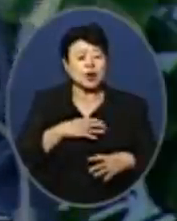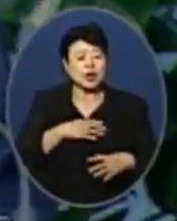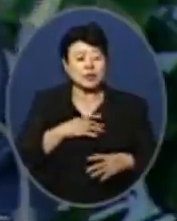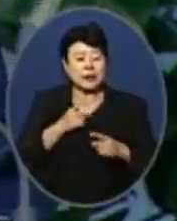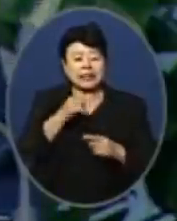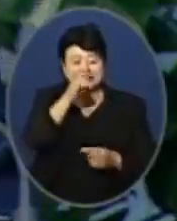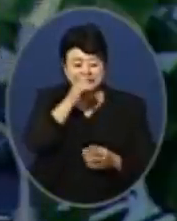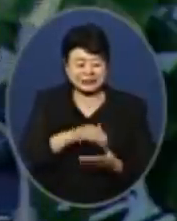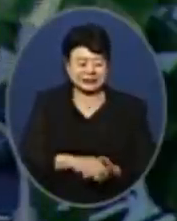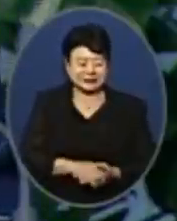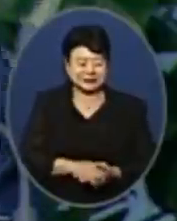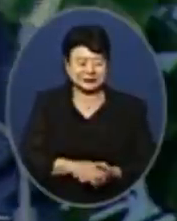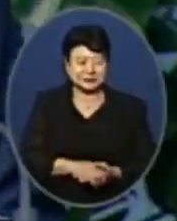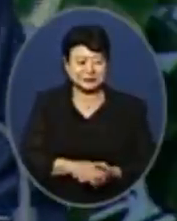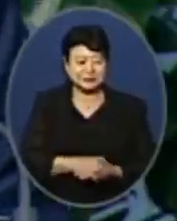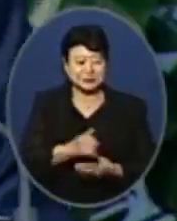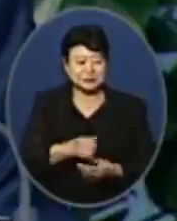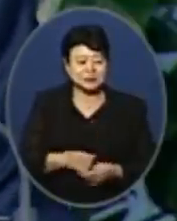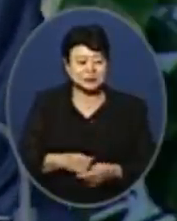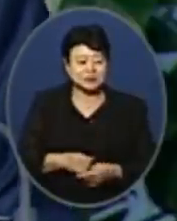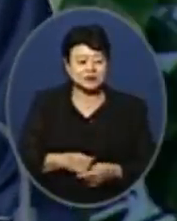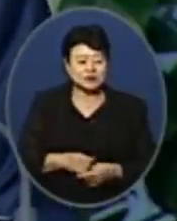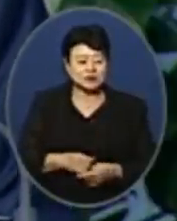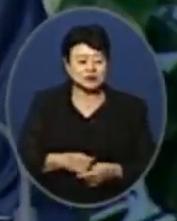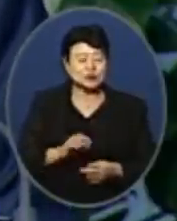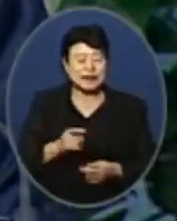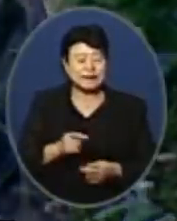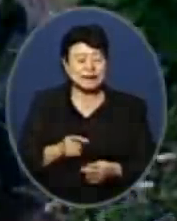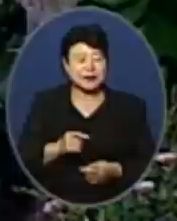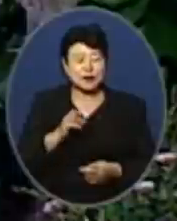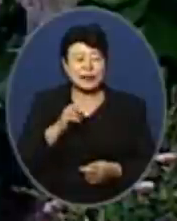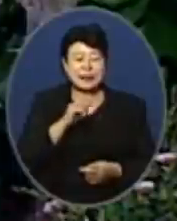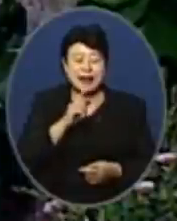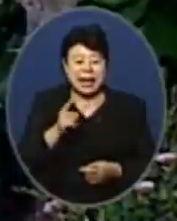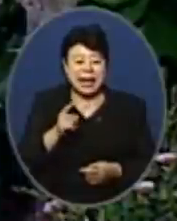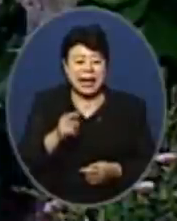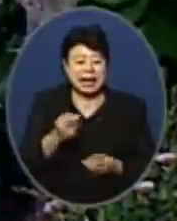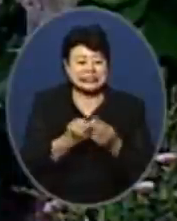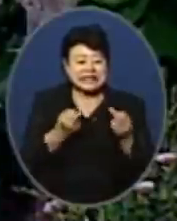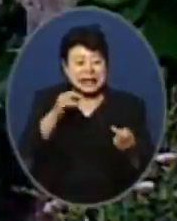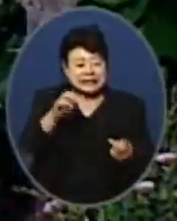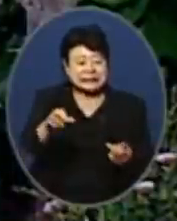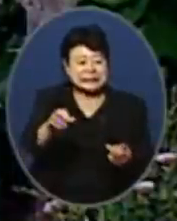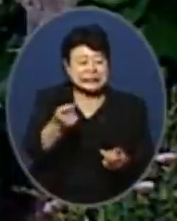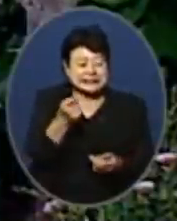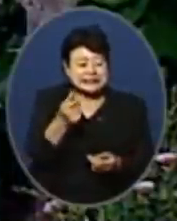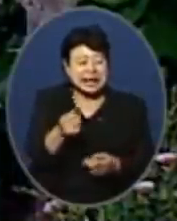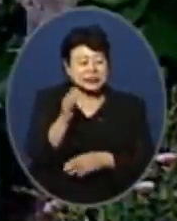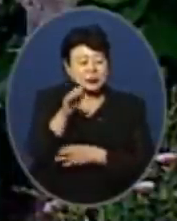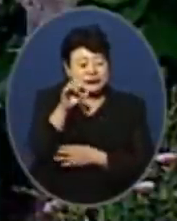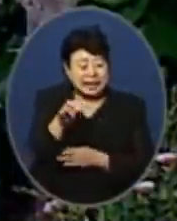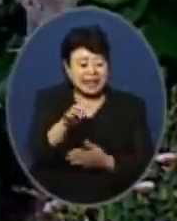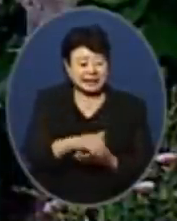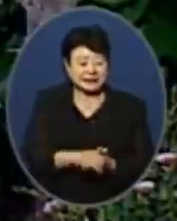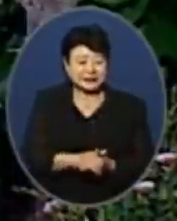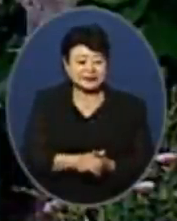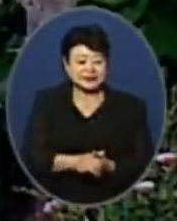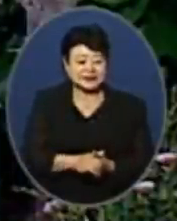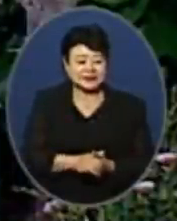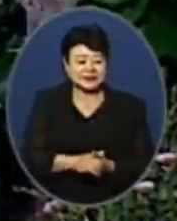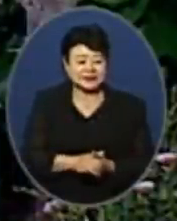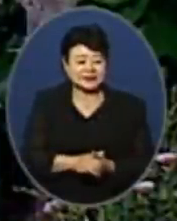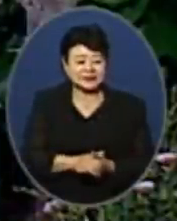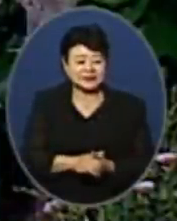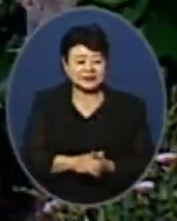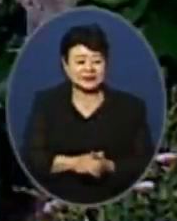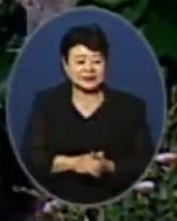예가 하나 있습니다. 바로 중남미 과라말라의 산악지대에서 위치한 작은 도시에